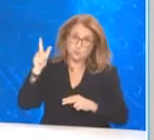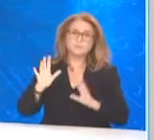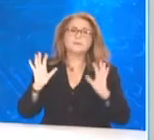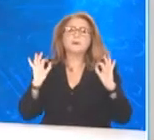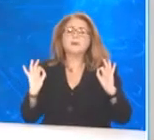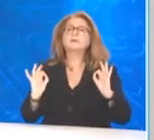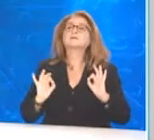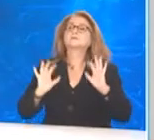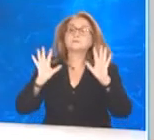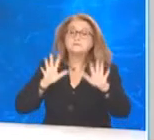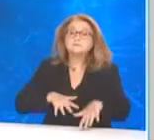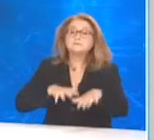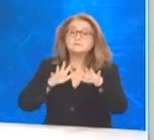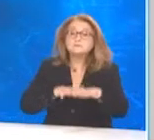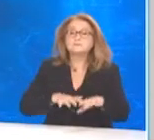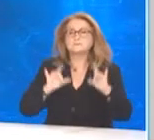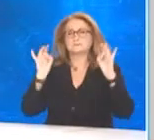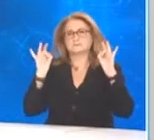όρους